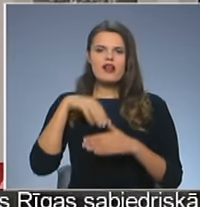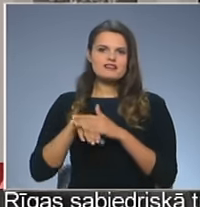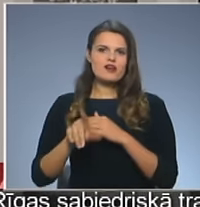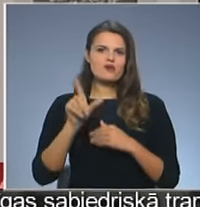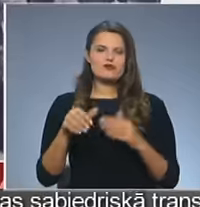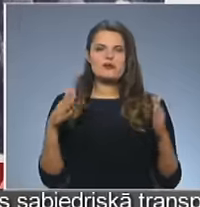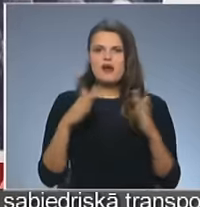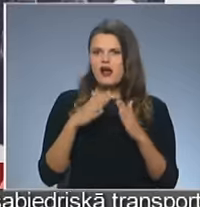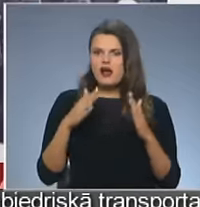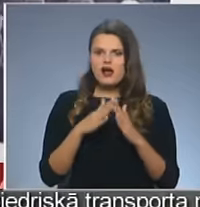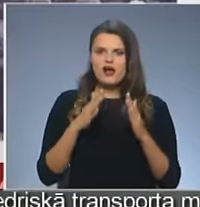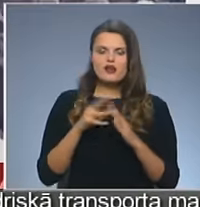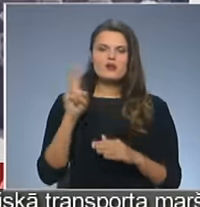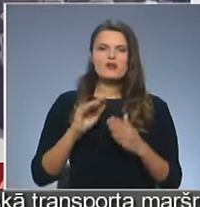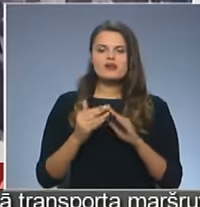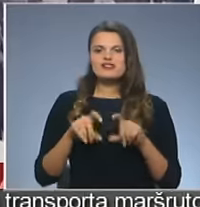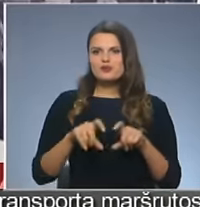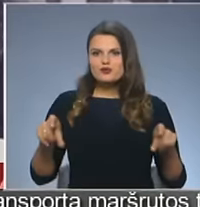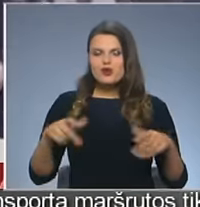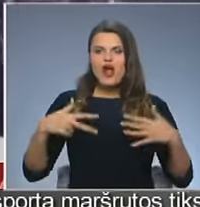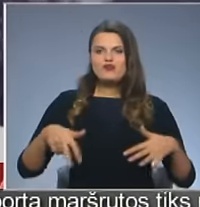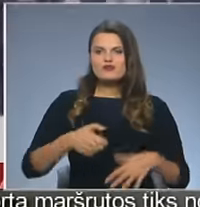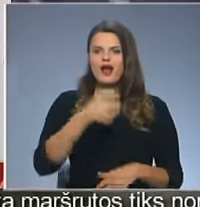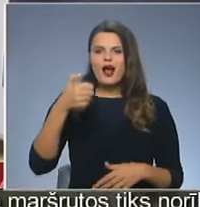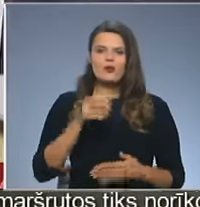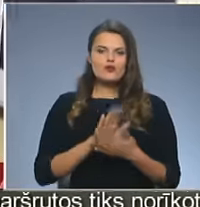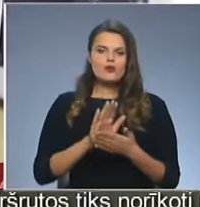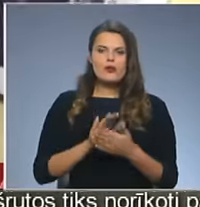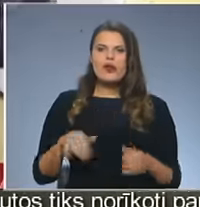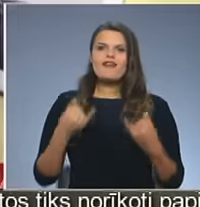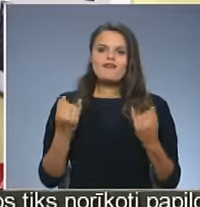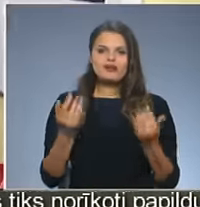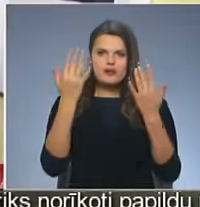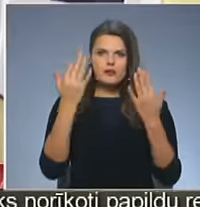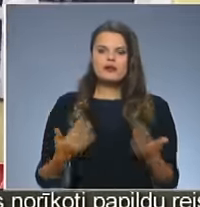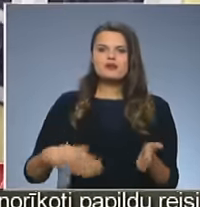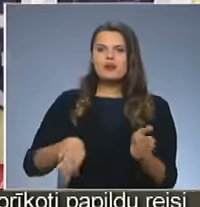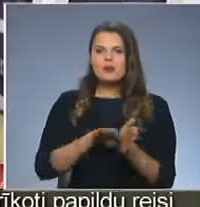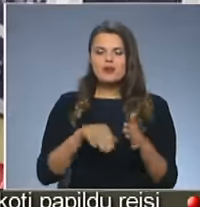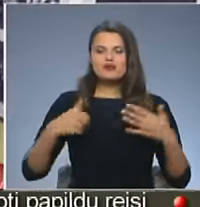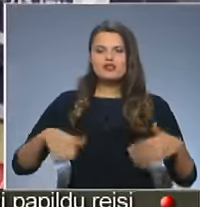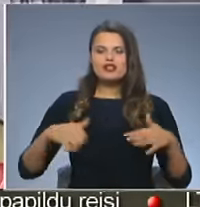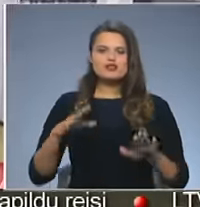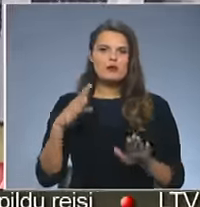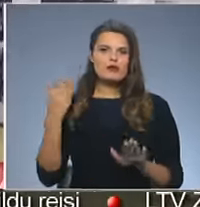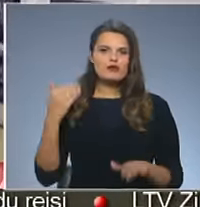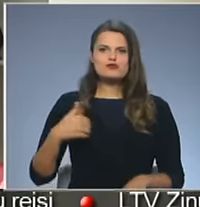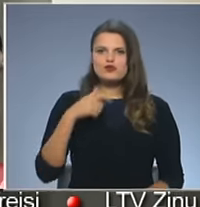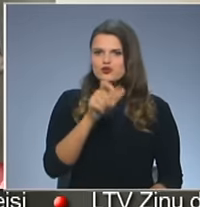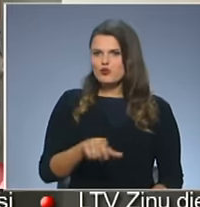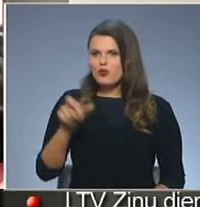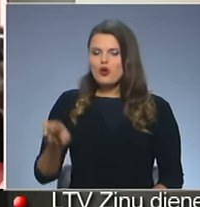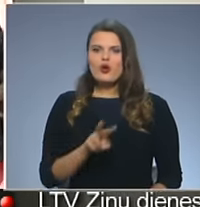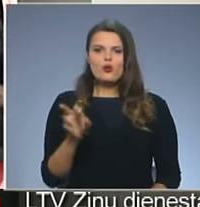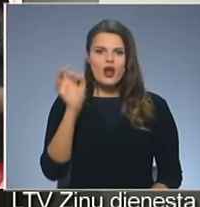uz mājām. Jūrmalciem skolas 80 gadu jubileju veltītajā pasākumā piedalījās ap 60 bijušo skolēnu,